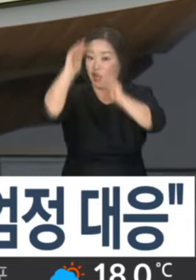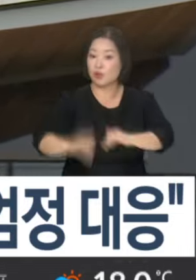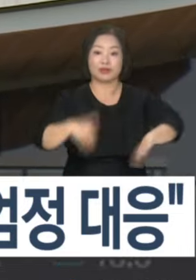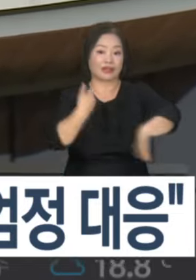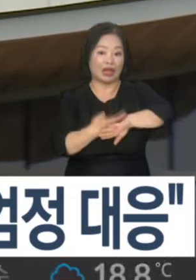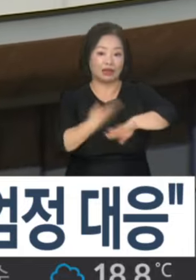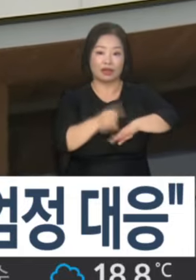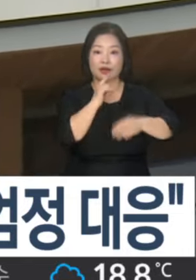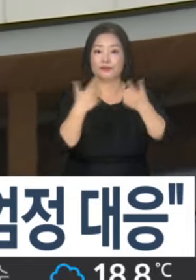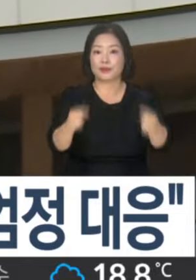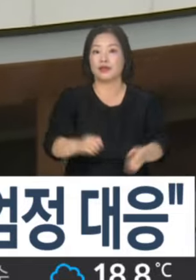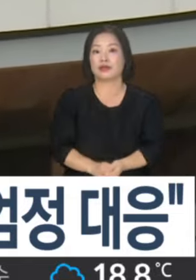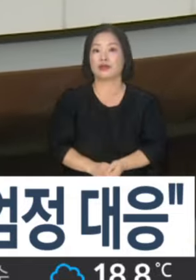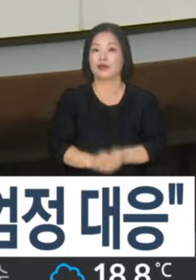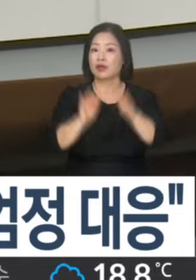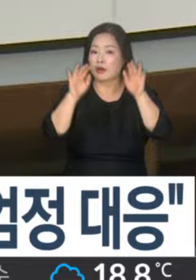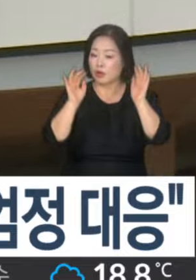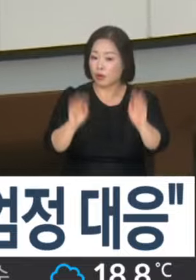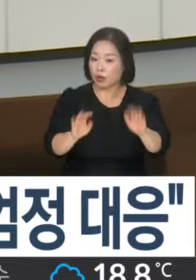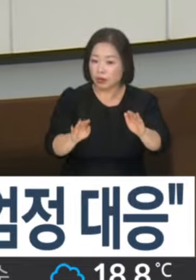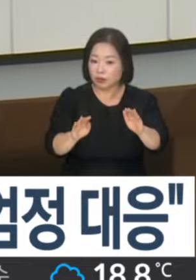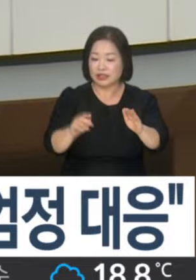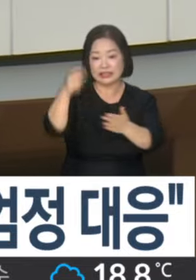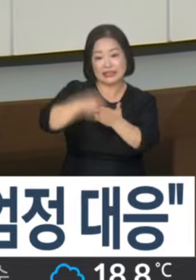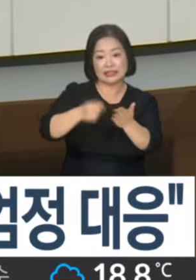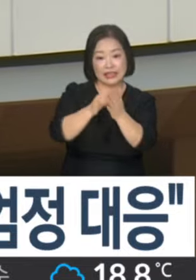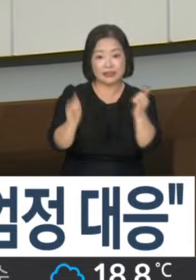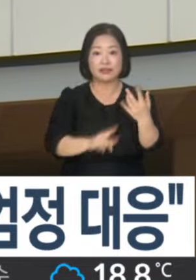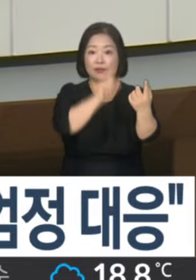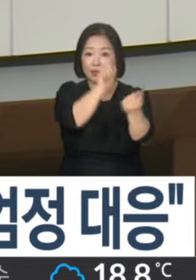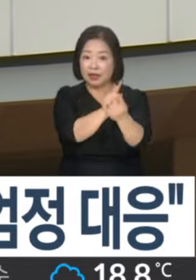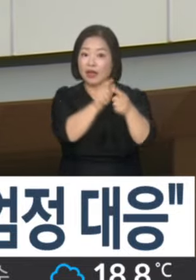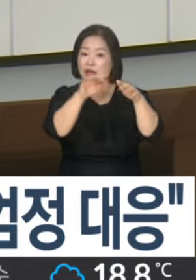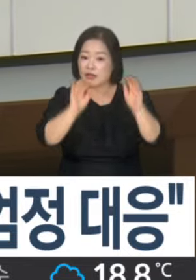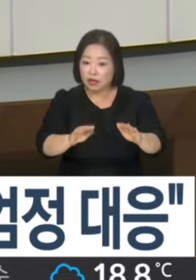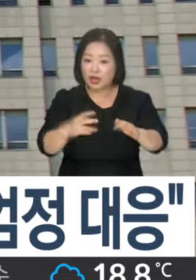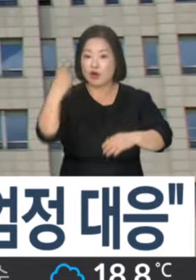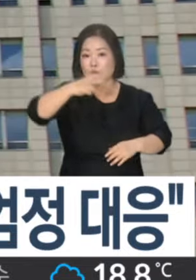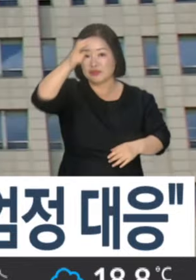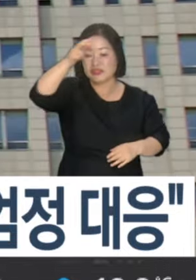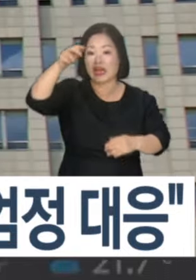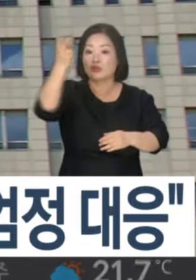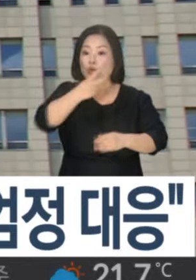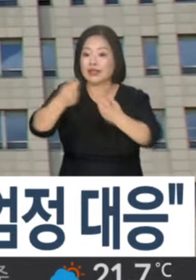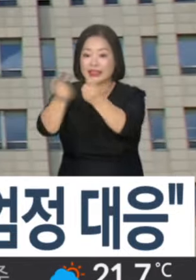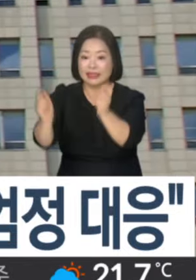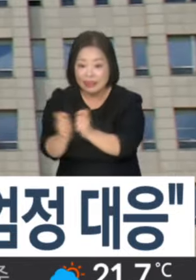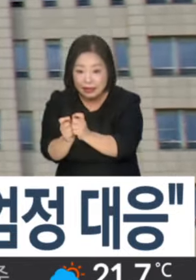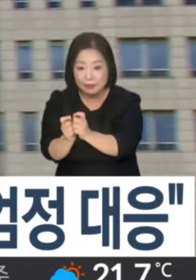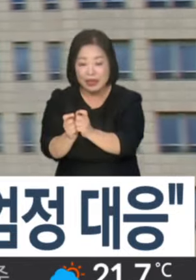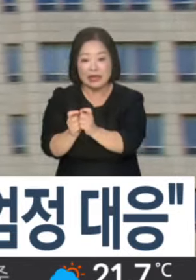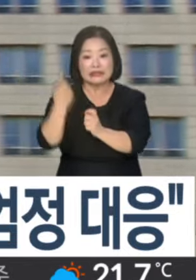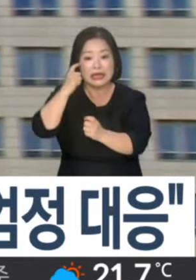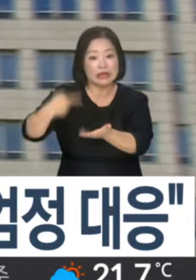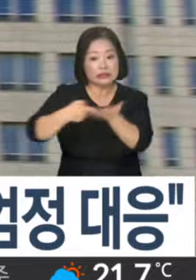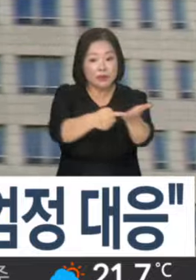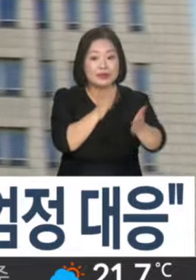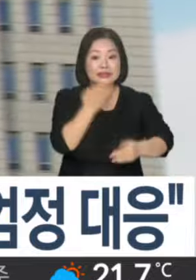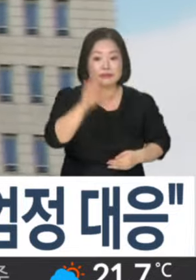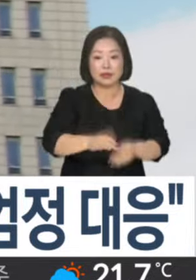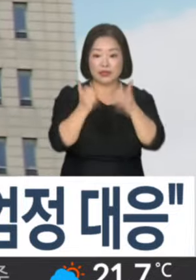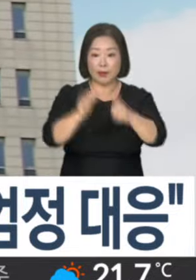아니라고 반박했습니다 대통령실 관계자는 오늘 기자들에게 당시 검찰 수사팀의 의견서 있지만